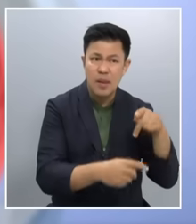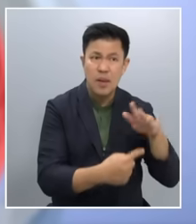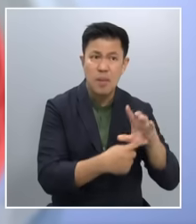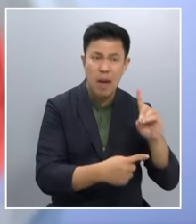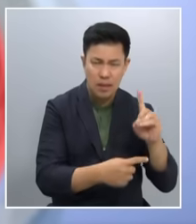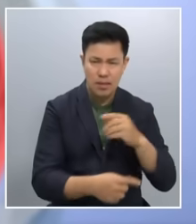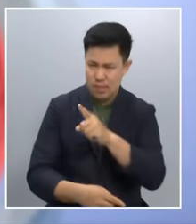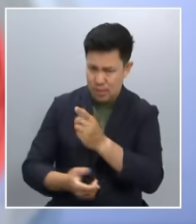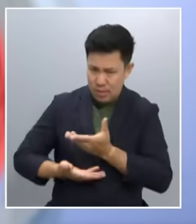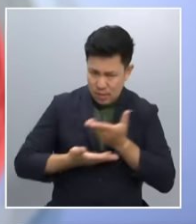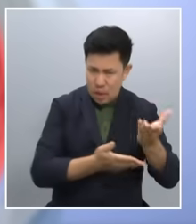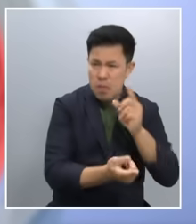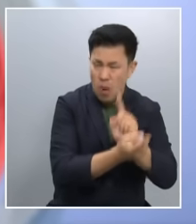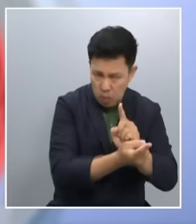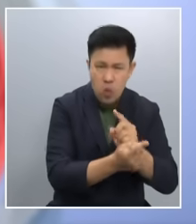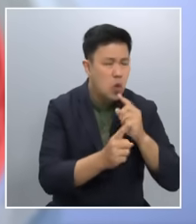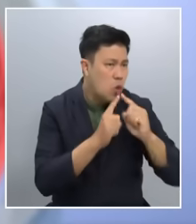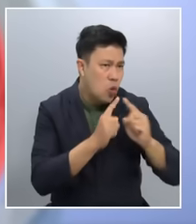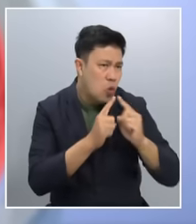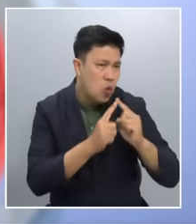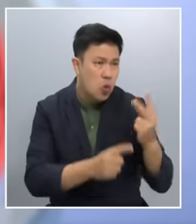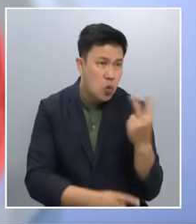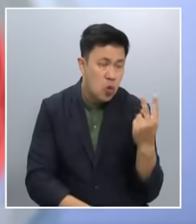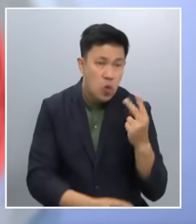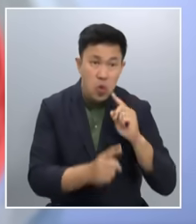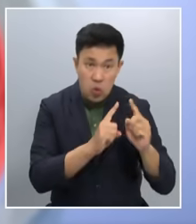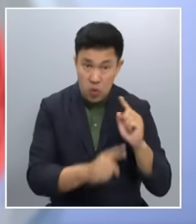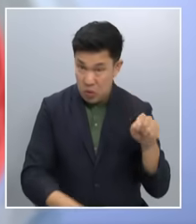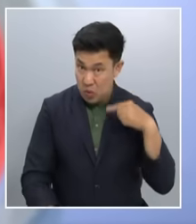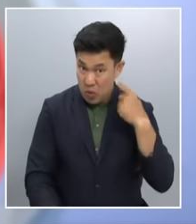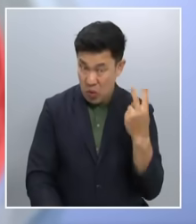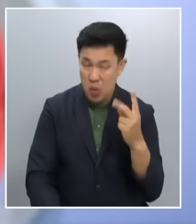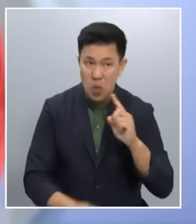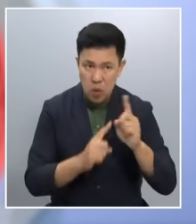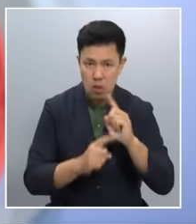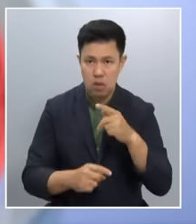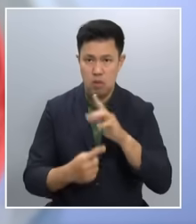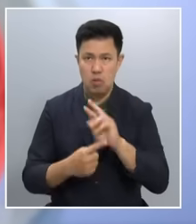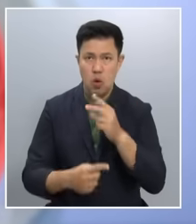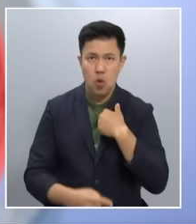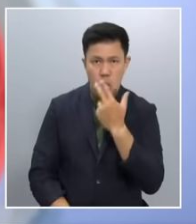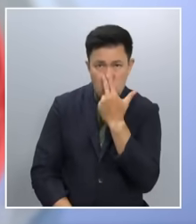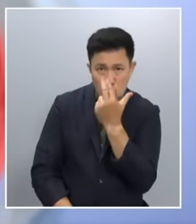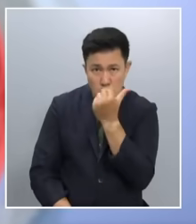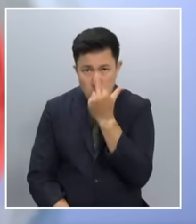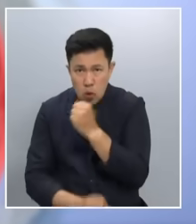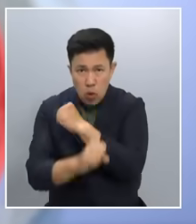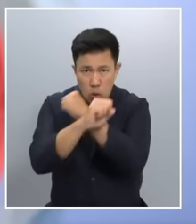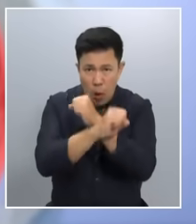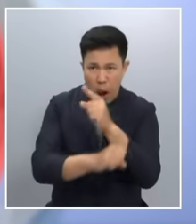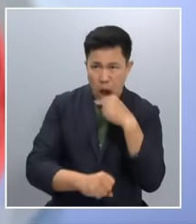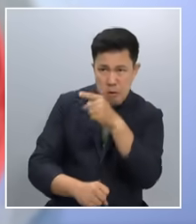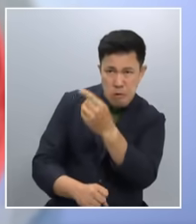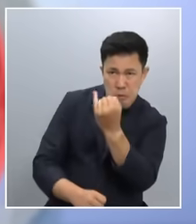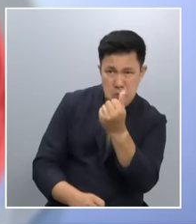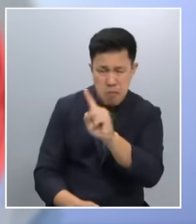าแล้วก็มีการไปพูดคุยกันปรากฏบอสปันเนี่ยก็อย่างที่บอกแล้วครับคือก็ต้องระวังตัวอยู่ตลอดเวลาแล้วล่ะเพราะไม่รู้ว่าใครเป็นอะไรยัง